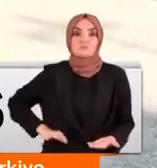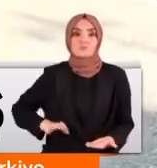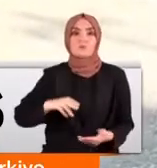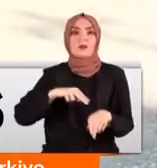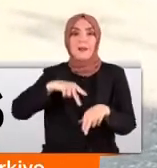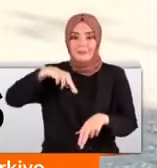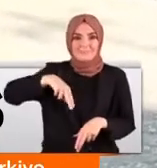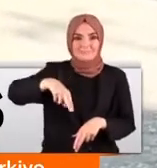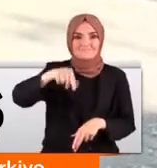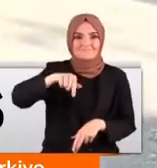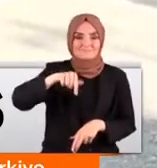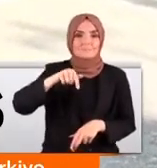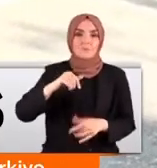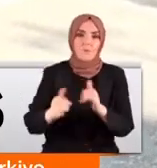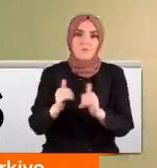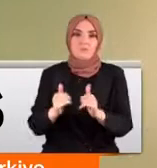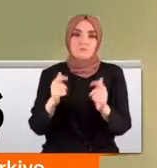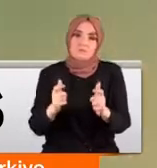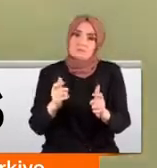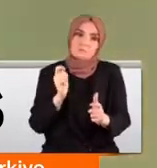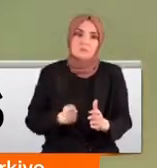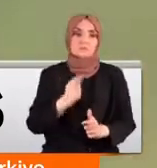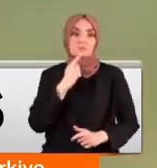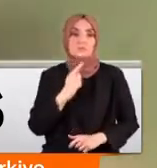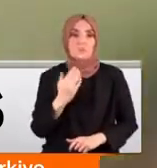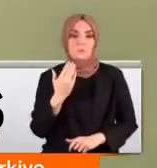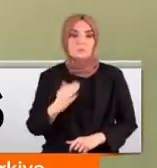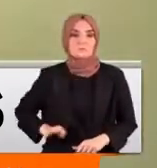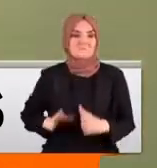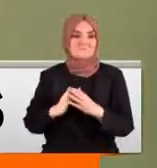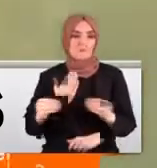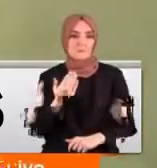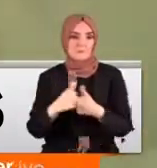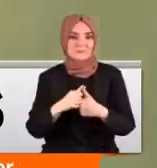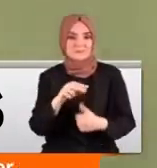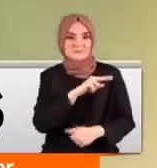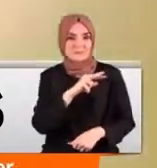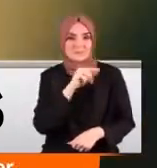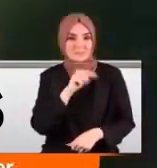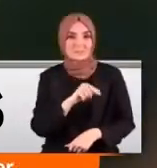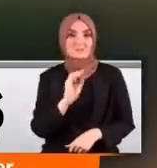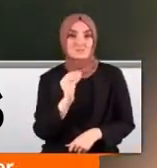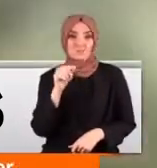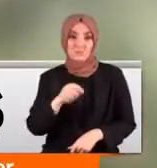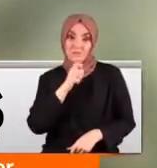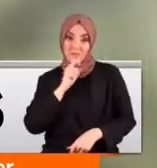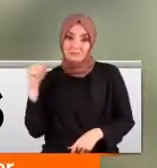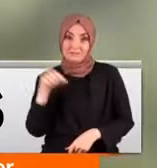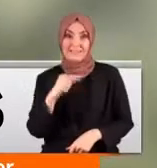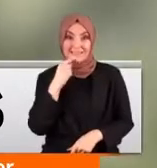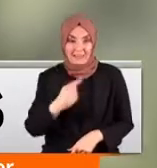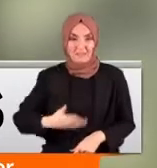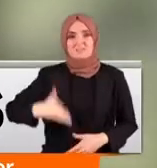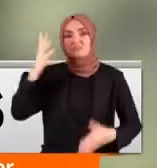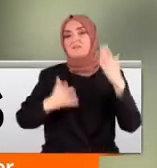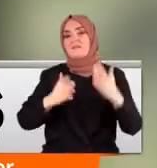Kaldırımda değilse benim oğlum nerede olacak yani ya? Evlatlarını kaybeden çift Emirhan'ın kusurlu gösterilmesine isyan ediyor. Ehliyetsiz